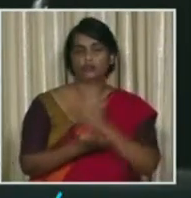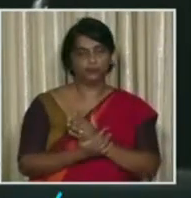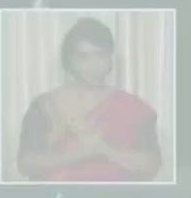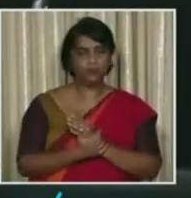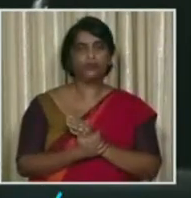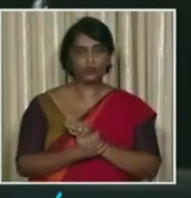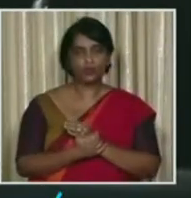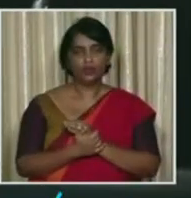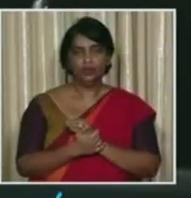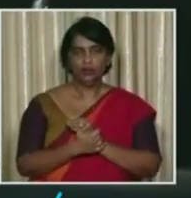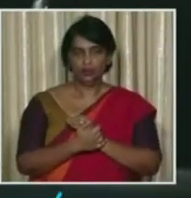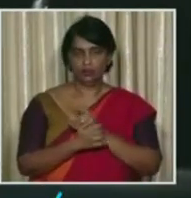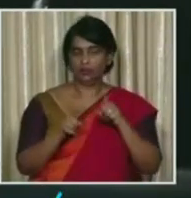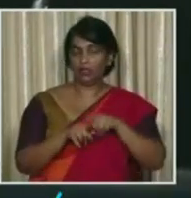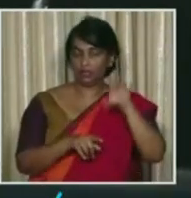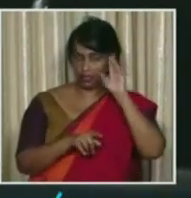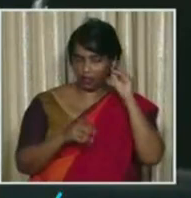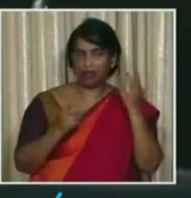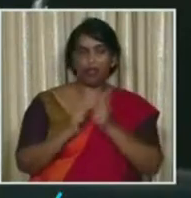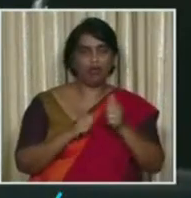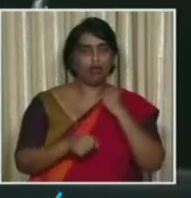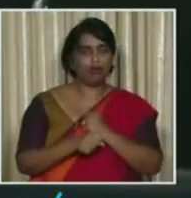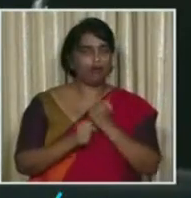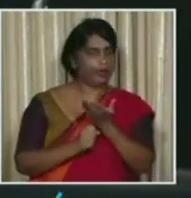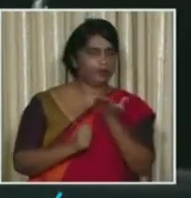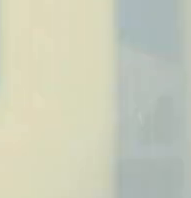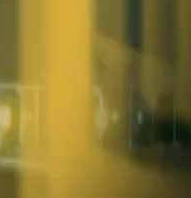ඒක තේරුම් ගන්න. ඉතින් ඒක තේරුම් ගන්න නැතුව